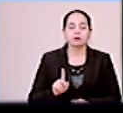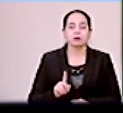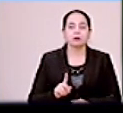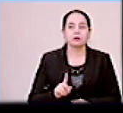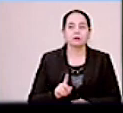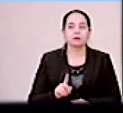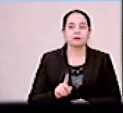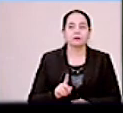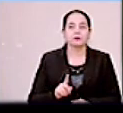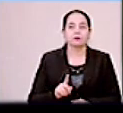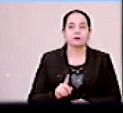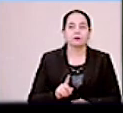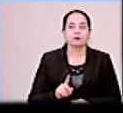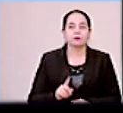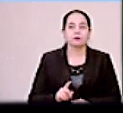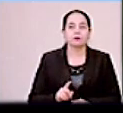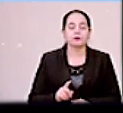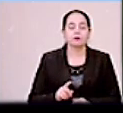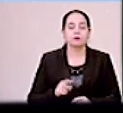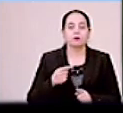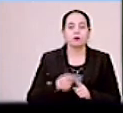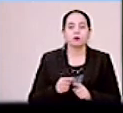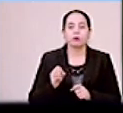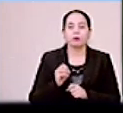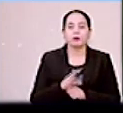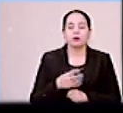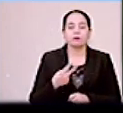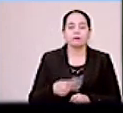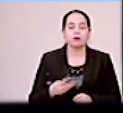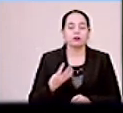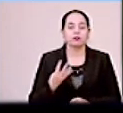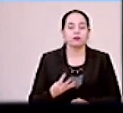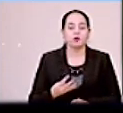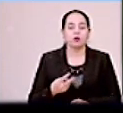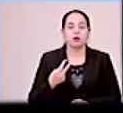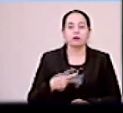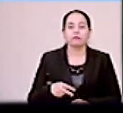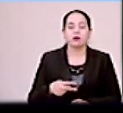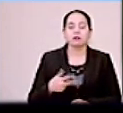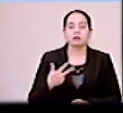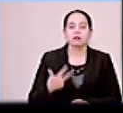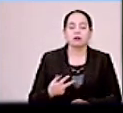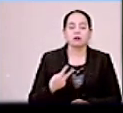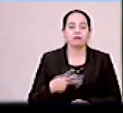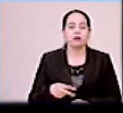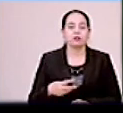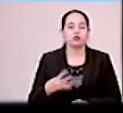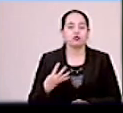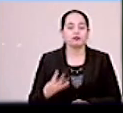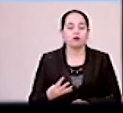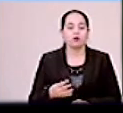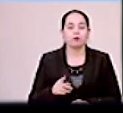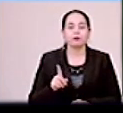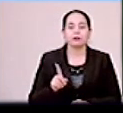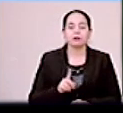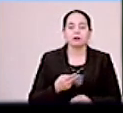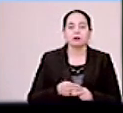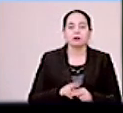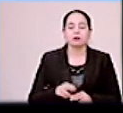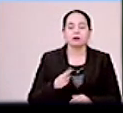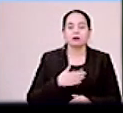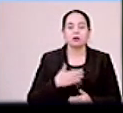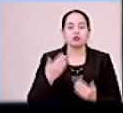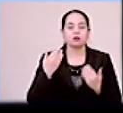плюс 15 24 равно 23 24. Z – это